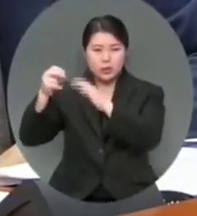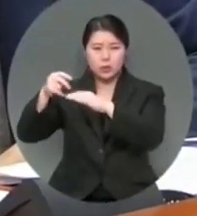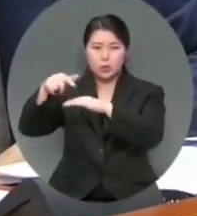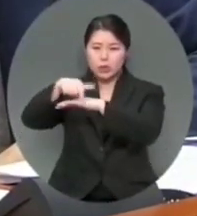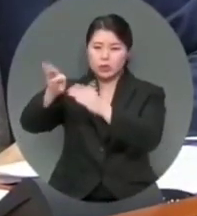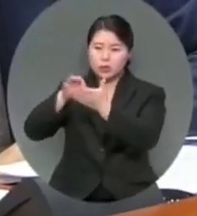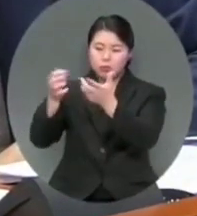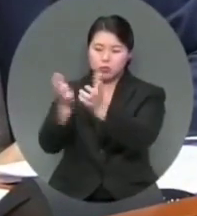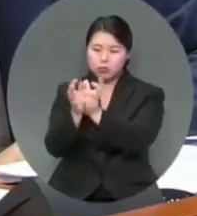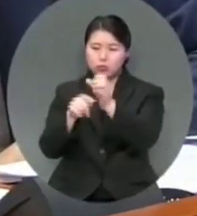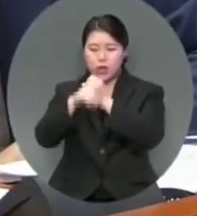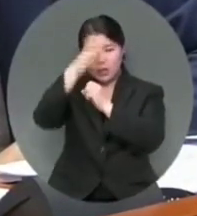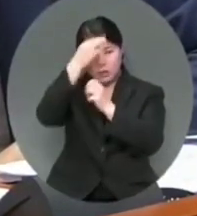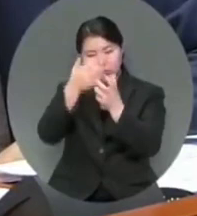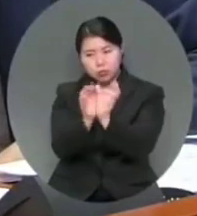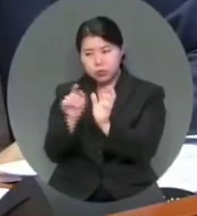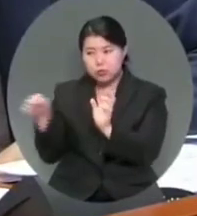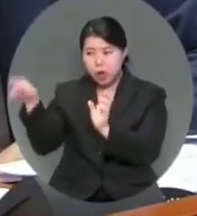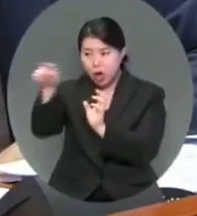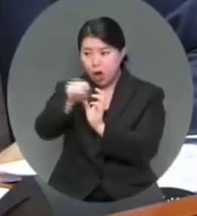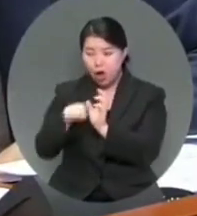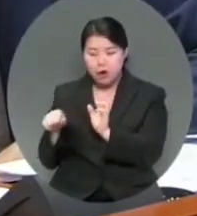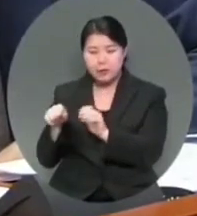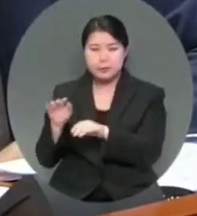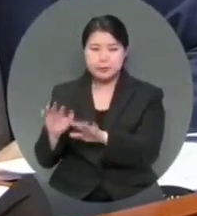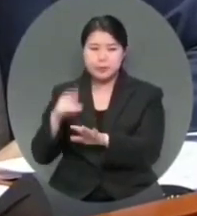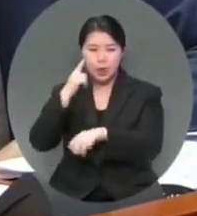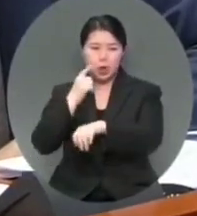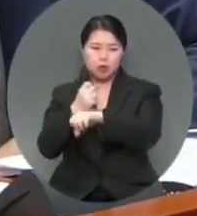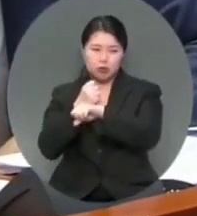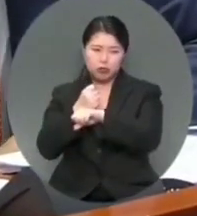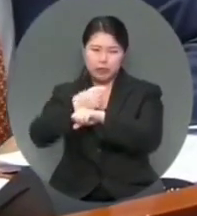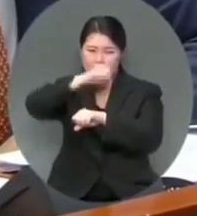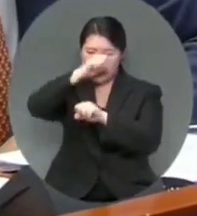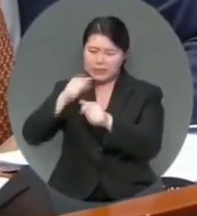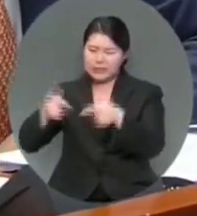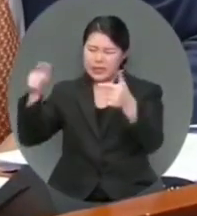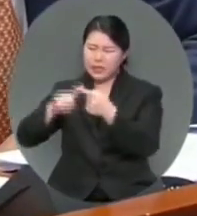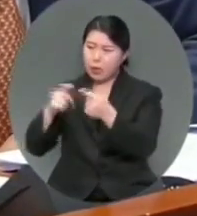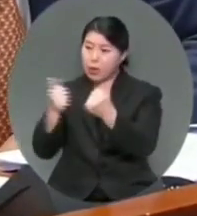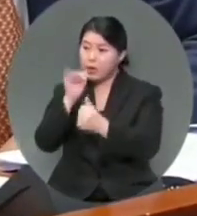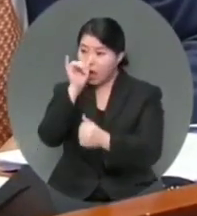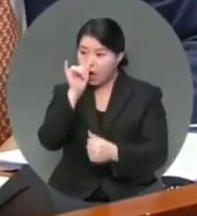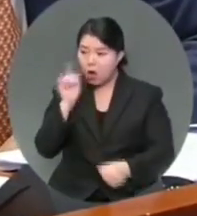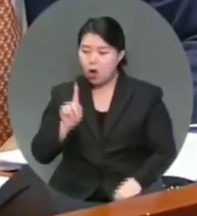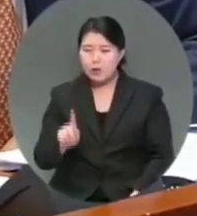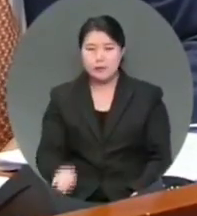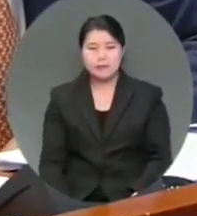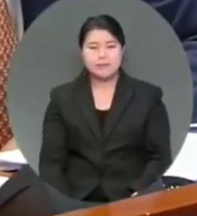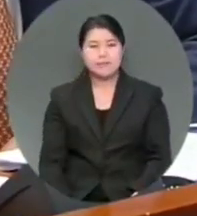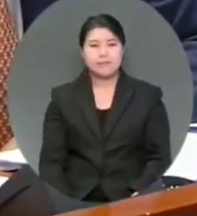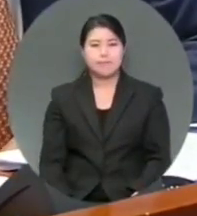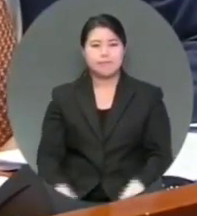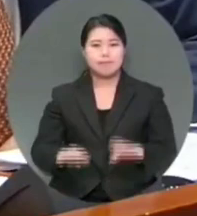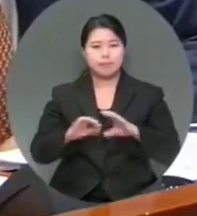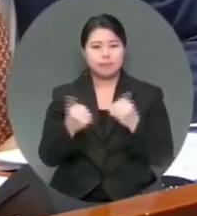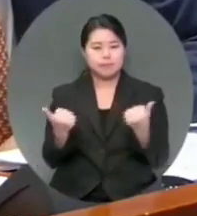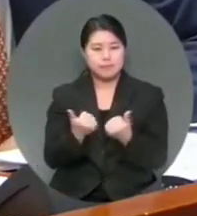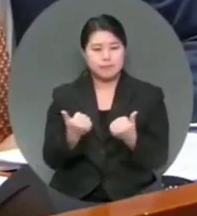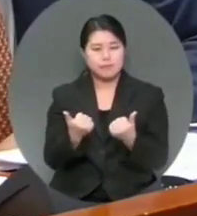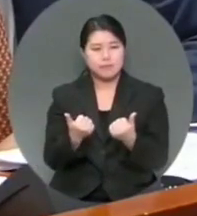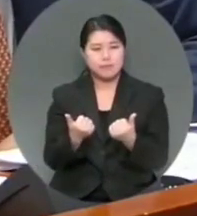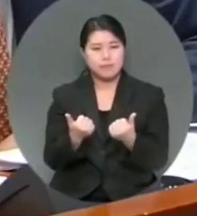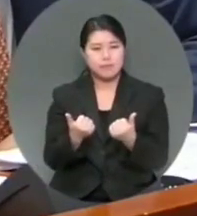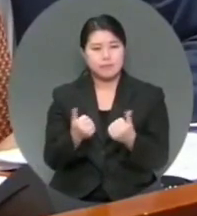이 3자 간에 그 R&D 예산 증액을 위한 논의가 있습니까? 이제 국회 대응과